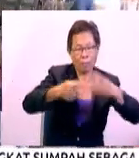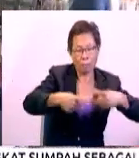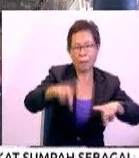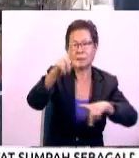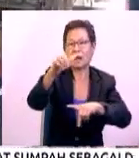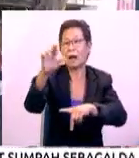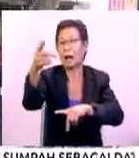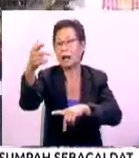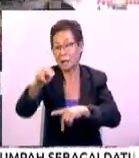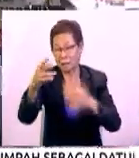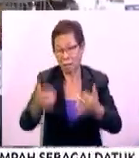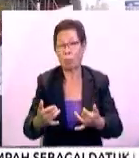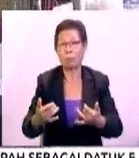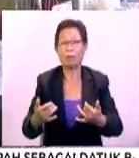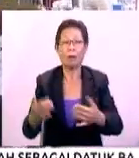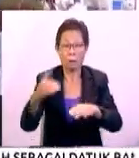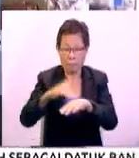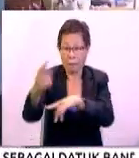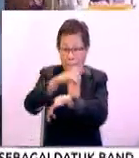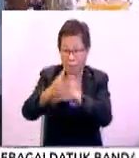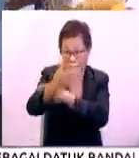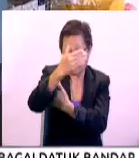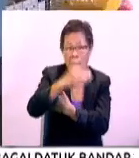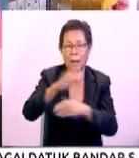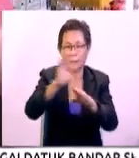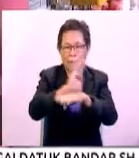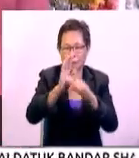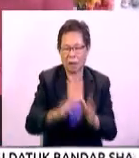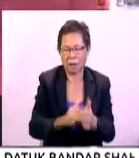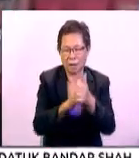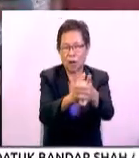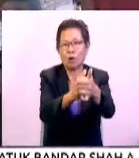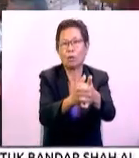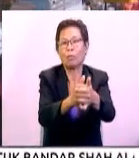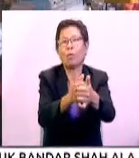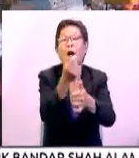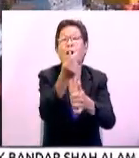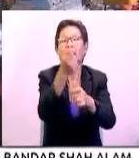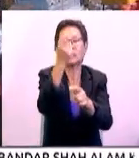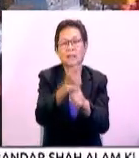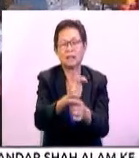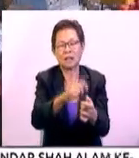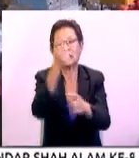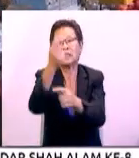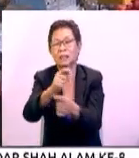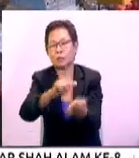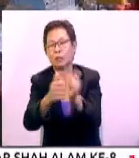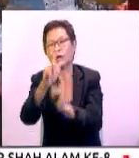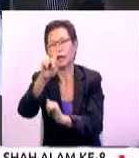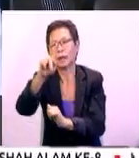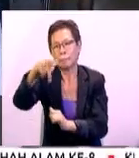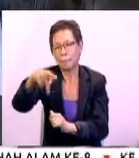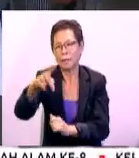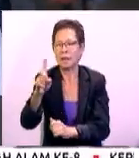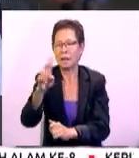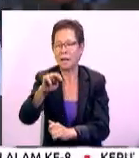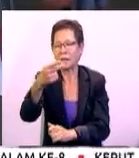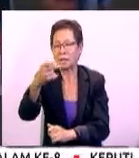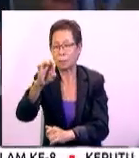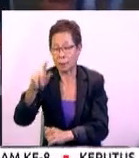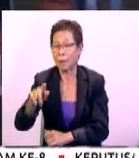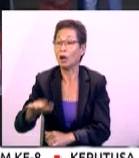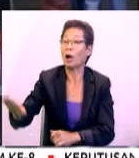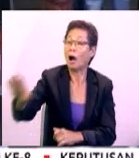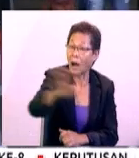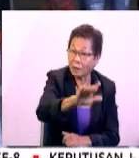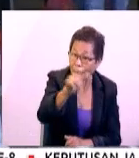pada hari ini mendapati rata-rata peniaga mematuhi harga yang ditetapkan oleh KPDN-HEP. Jadi kepada anda sebagai